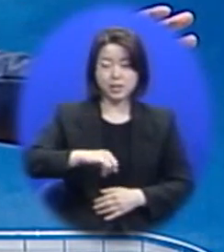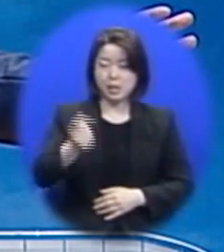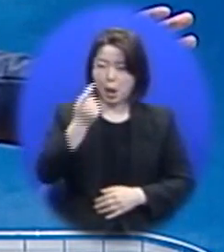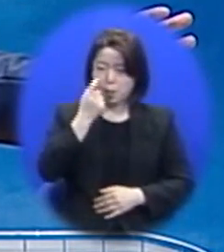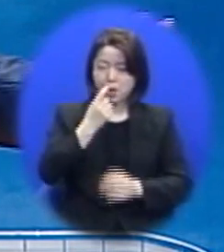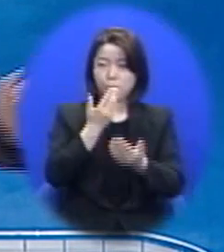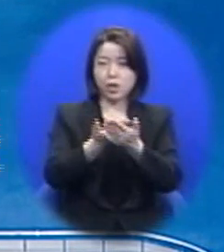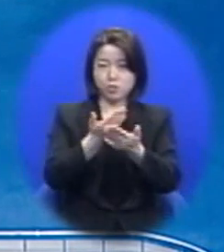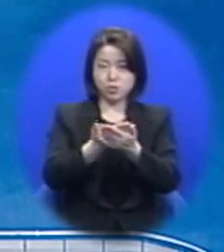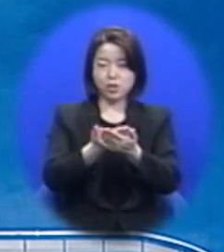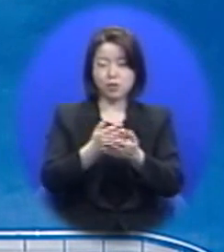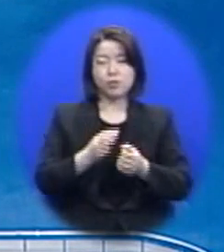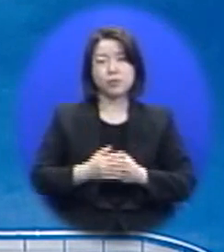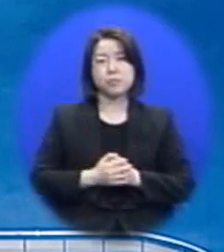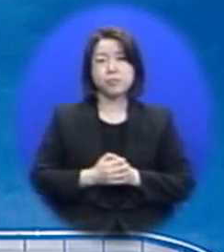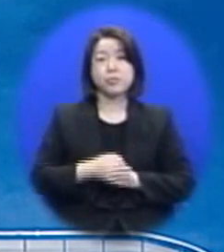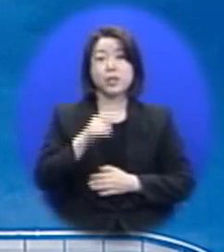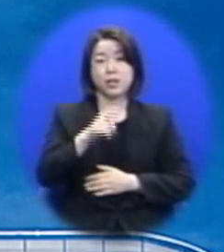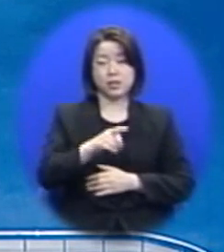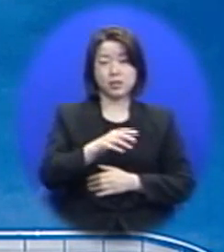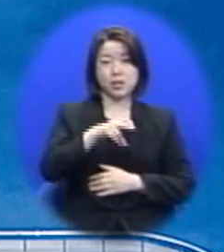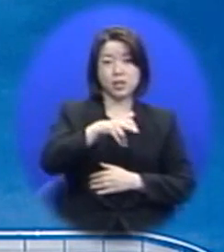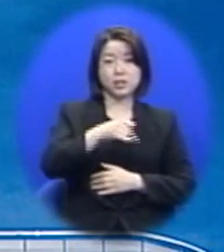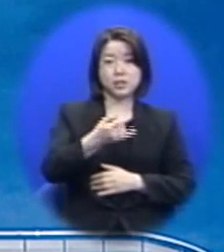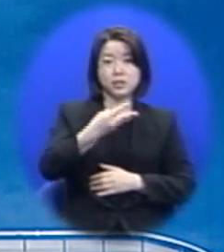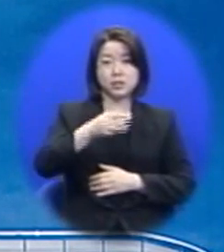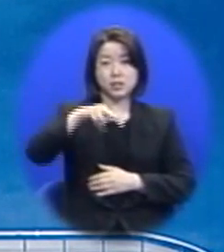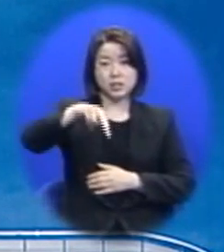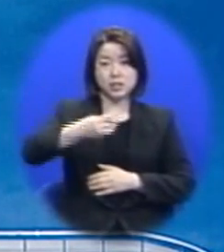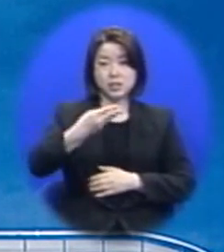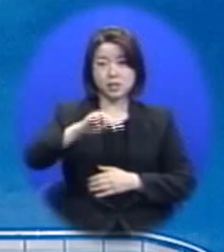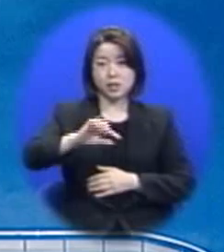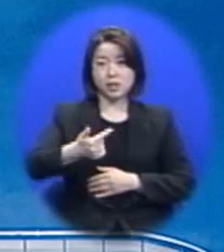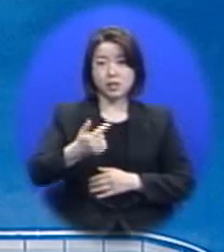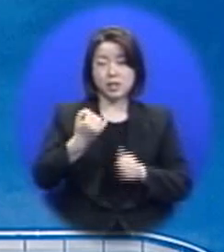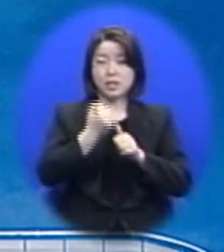배우게 해주세요. 그게 크리스텐슨 사모님의 기도였어요.